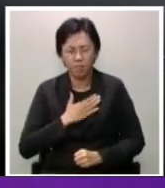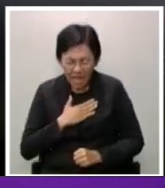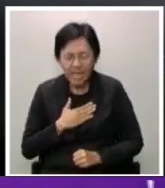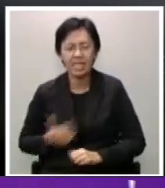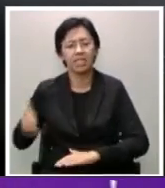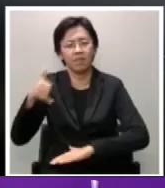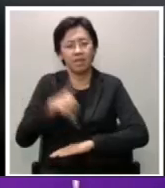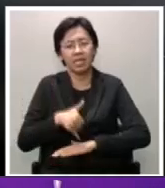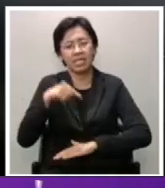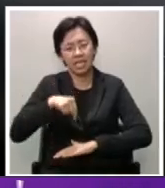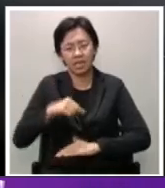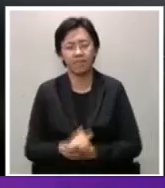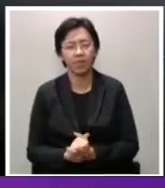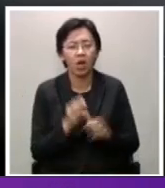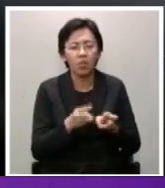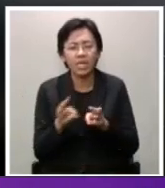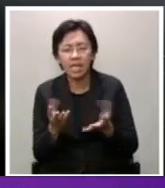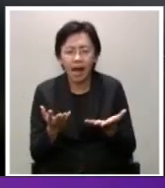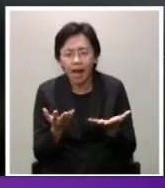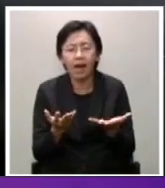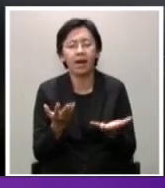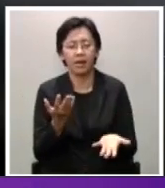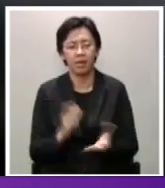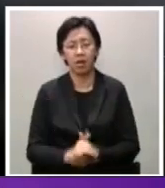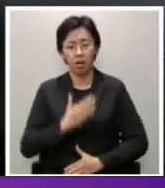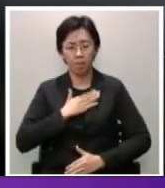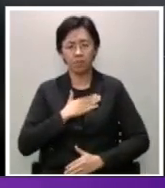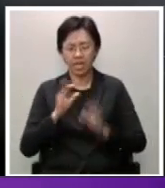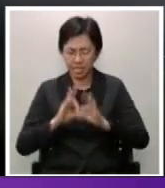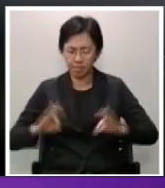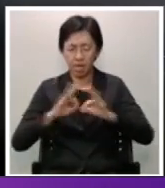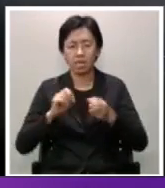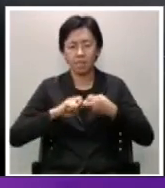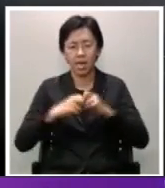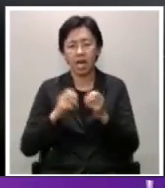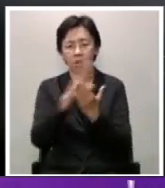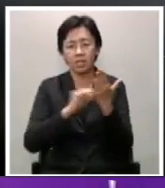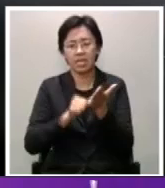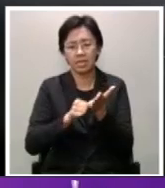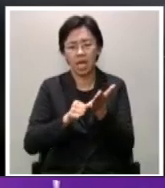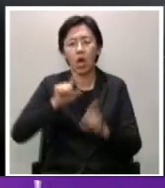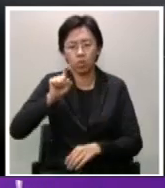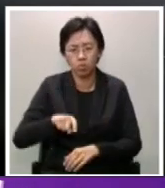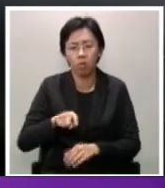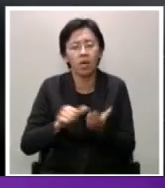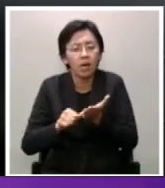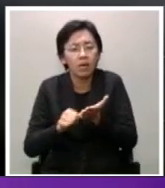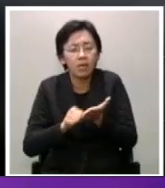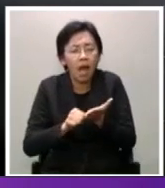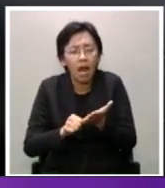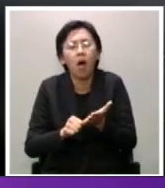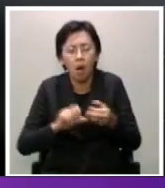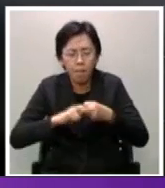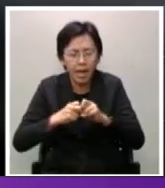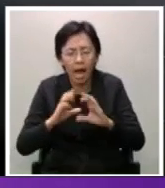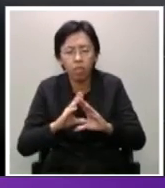นี้นะจะด้วยวิธีทางไหนก็แล้วแต่เพราะผมจำเป็นต้องแก้ปัญหาของประเทศชาติให้มันก้าวล่วงลุล่วง